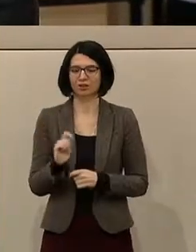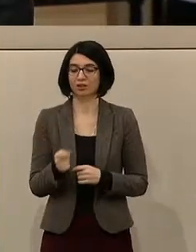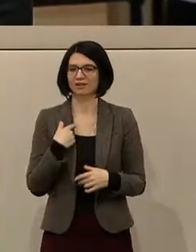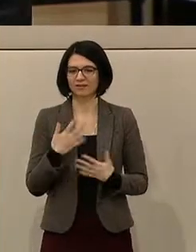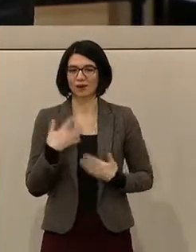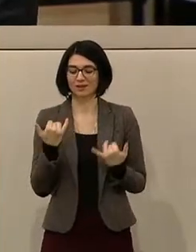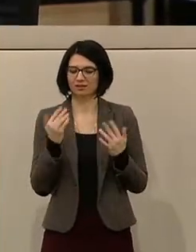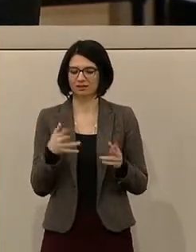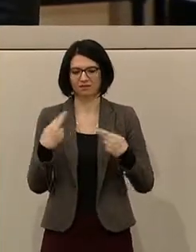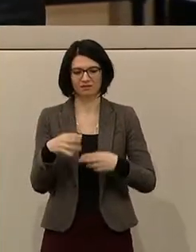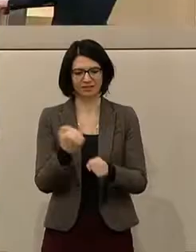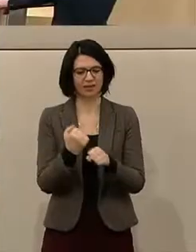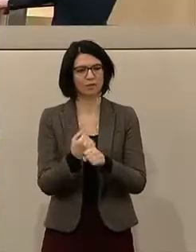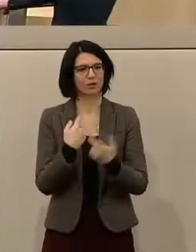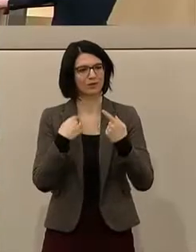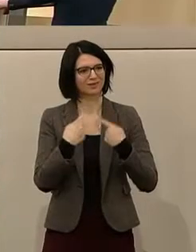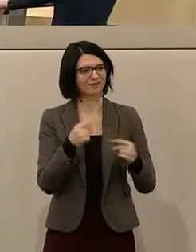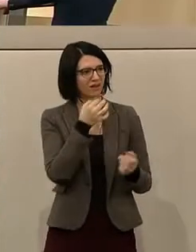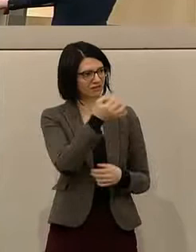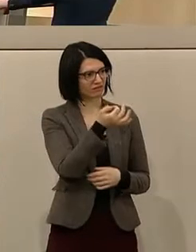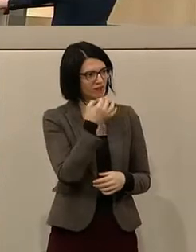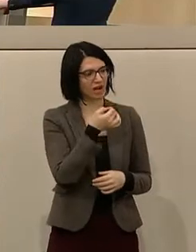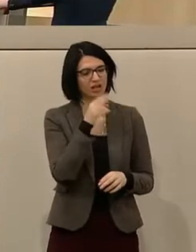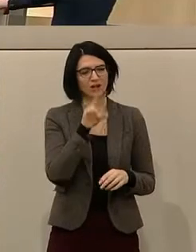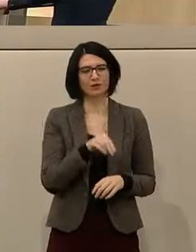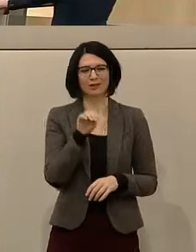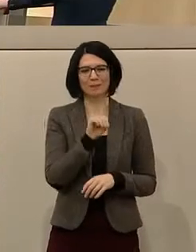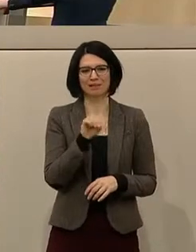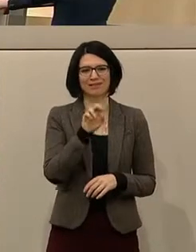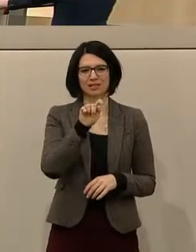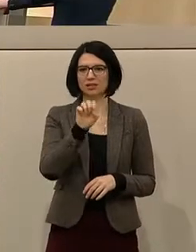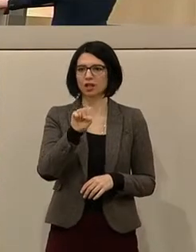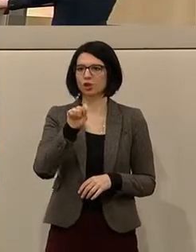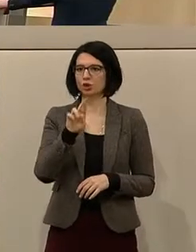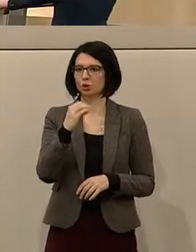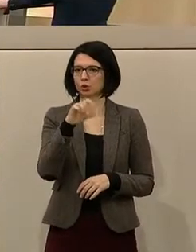wir fortsetzen können und darf Ihre Frage Matthias Strolz beantworten.